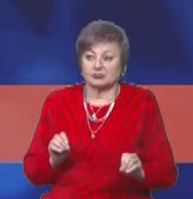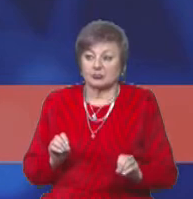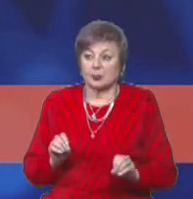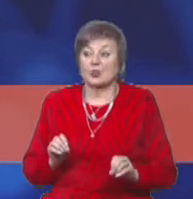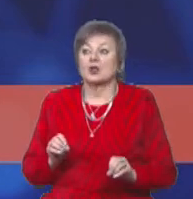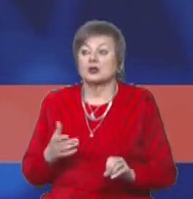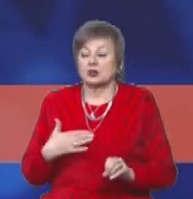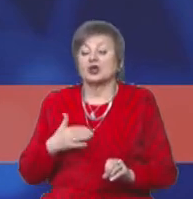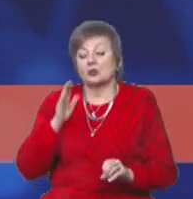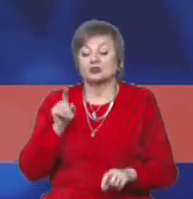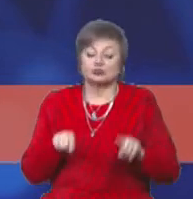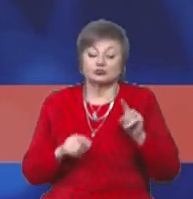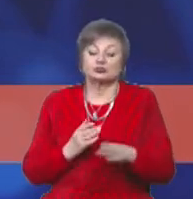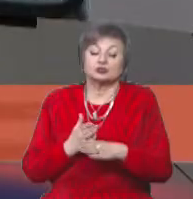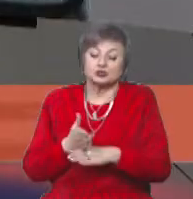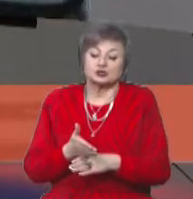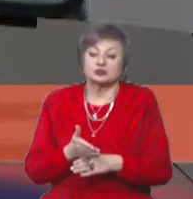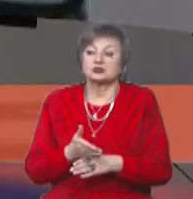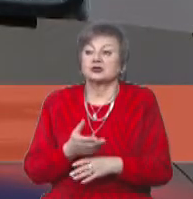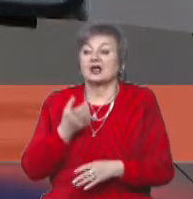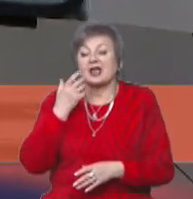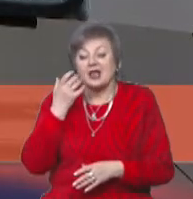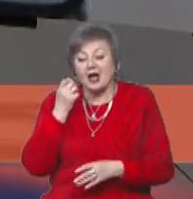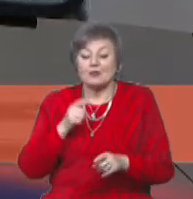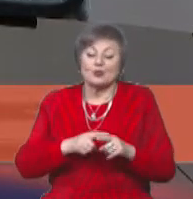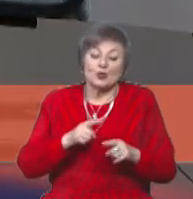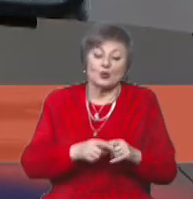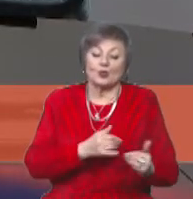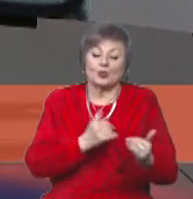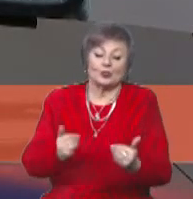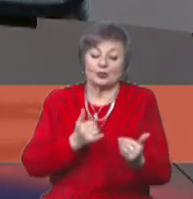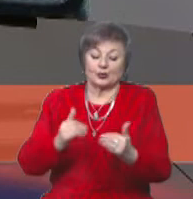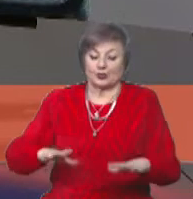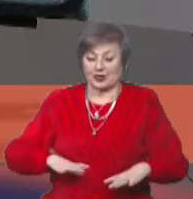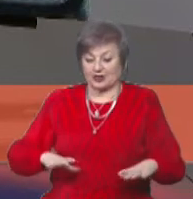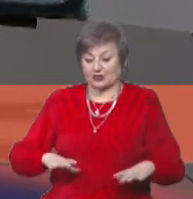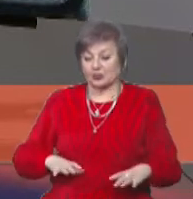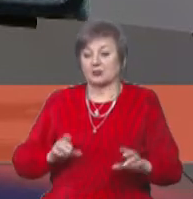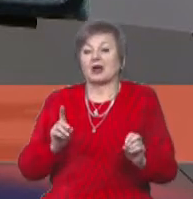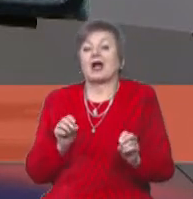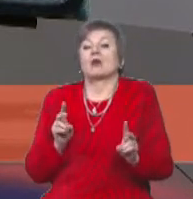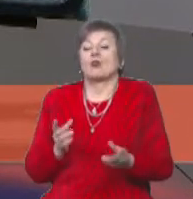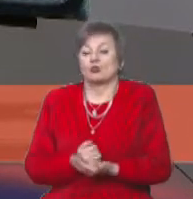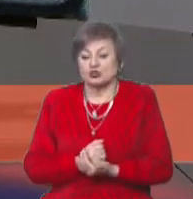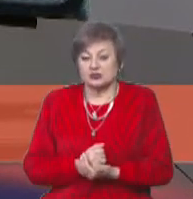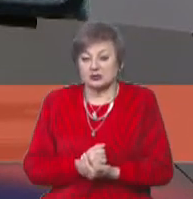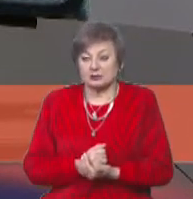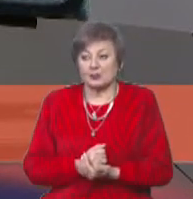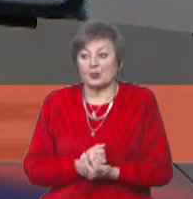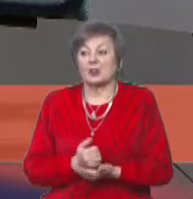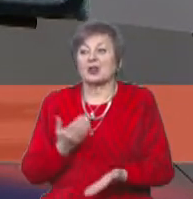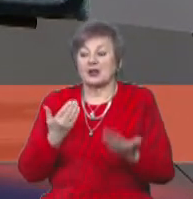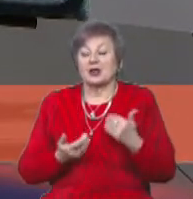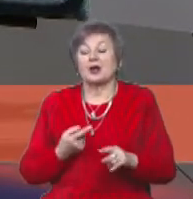ну, максимум я буду приезжать в гости там с яблочками, с морковочкой, да, там раз в неделю, в две, там, ну, как получится. Вот, и этого